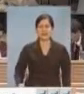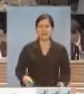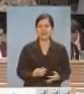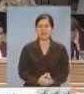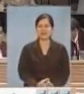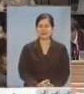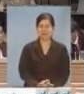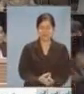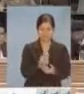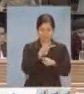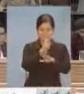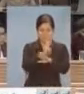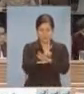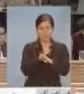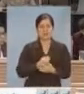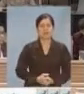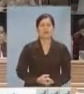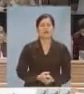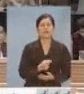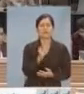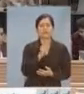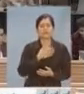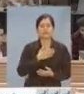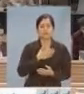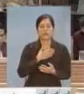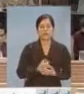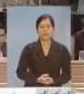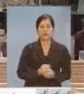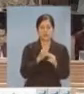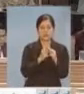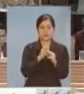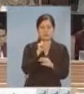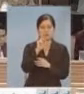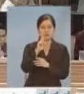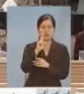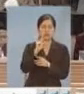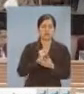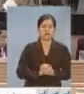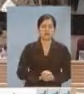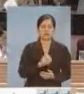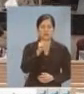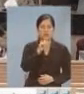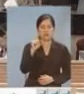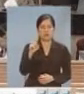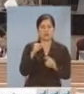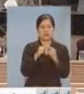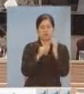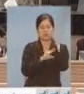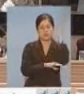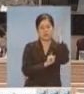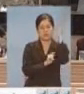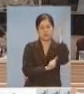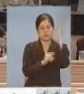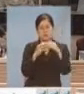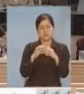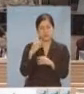ท่านประธานที่เคารพกับผมนายณรงค์ดุดิงสมาชิกสภาผู้แทนราษฎรจังหวัดยะลาพรรคประชาธิปั